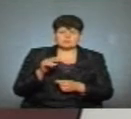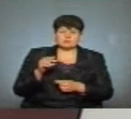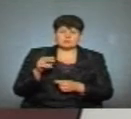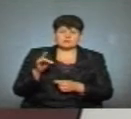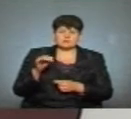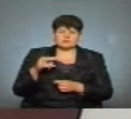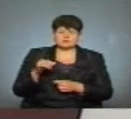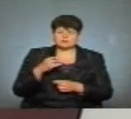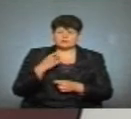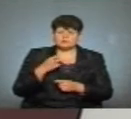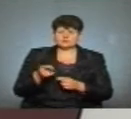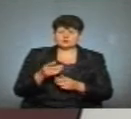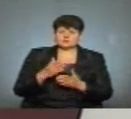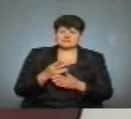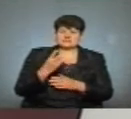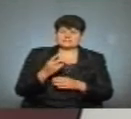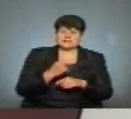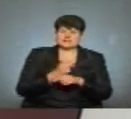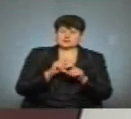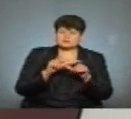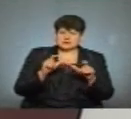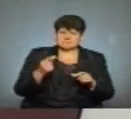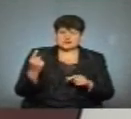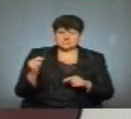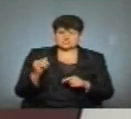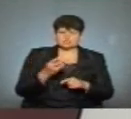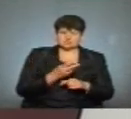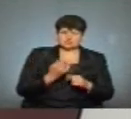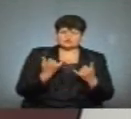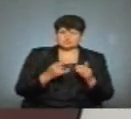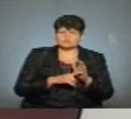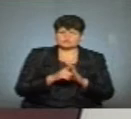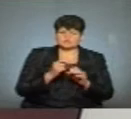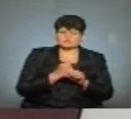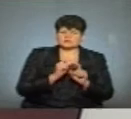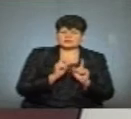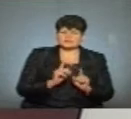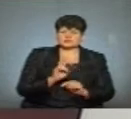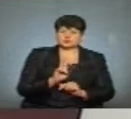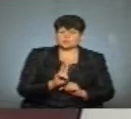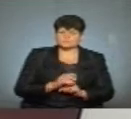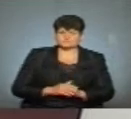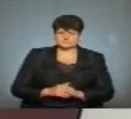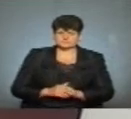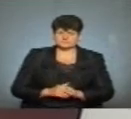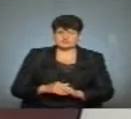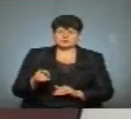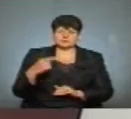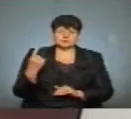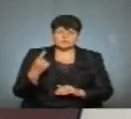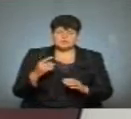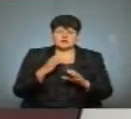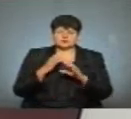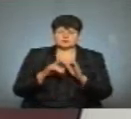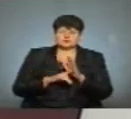каже, в Тернополі є дві автостанції – перша та друга. Сьогодні запрацювала лише друга. На Тернопільщині автобуси